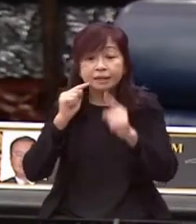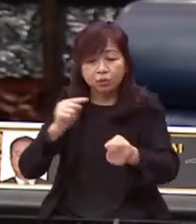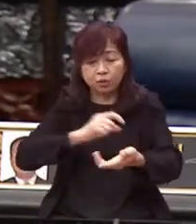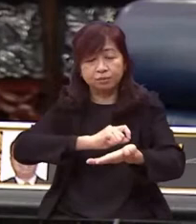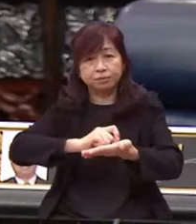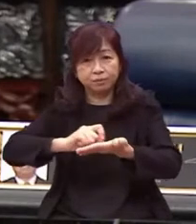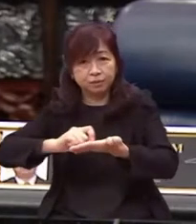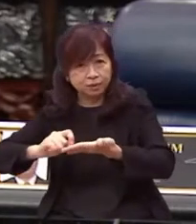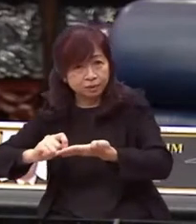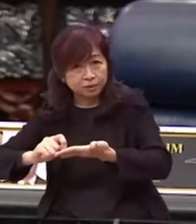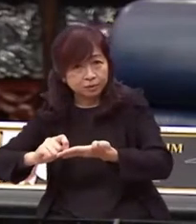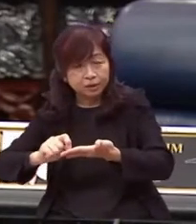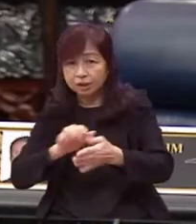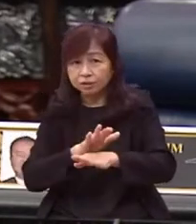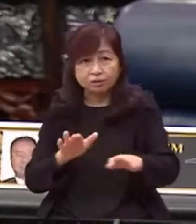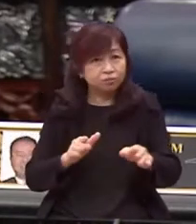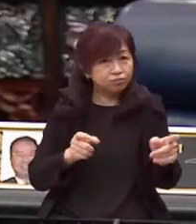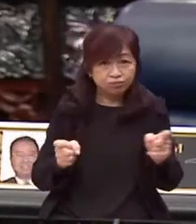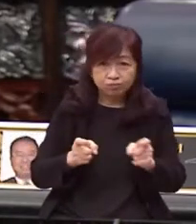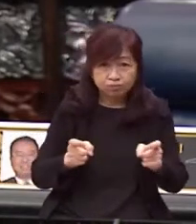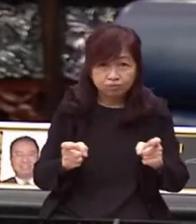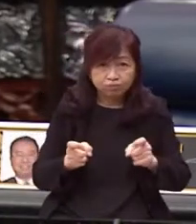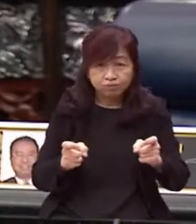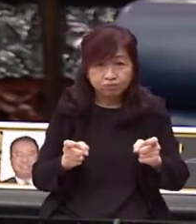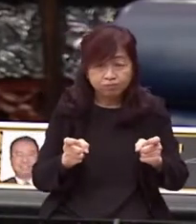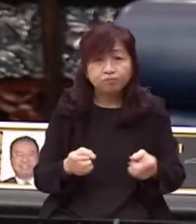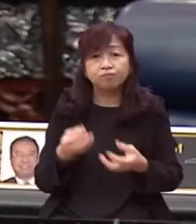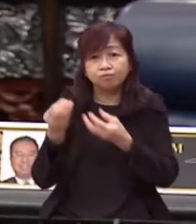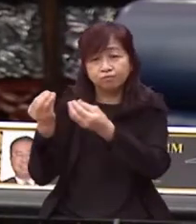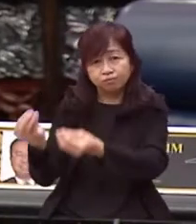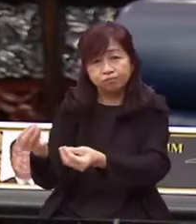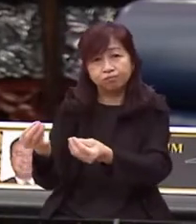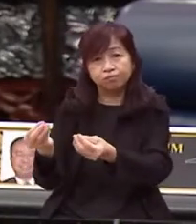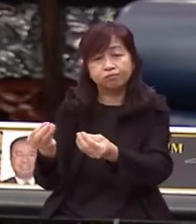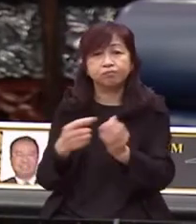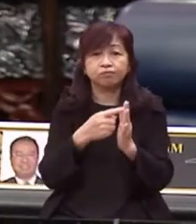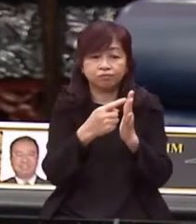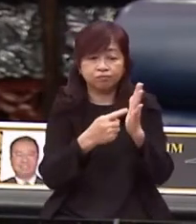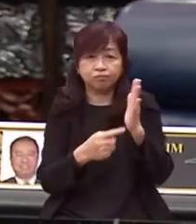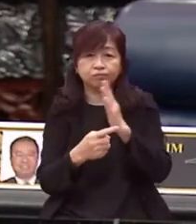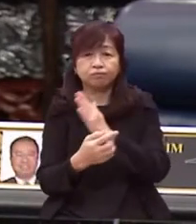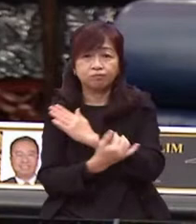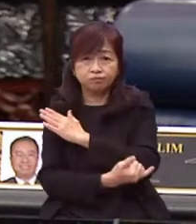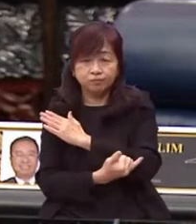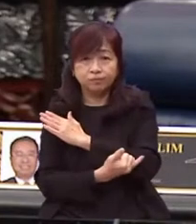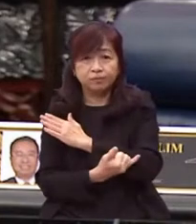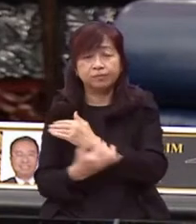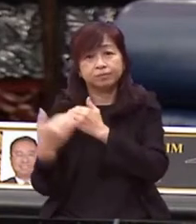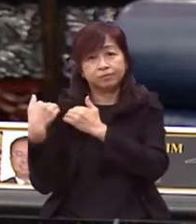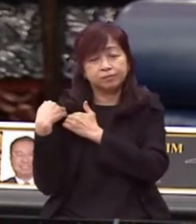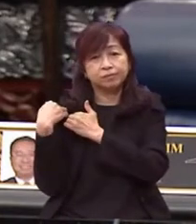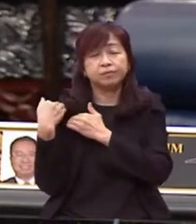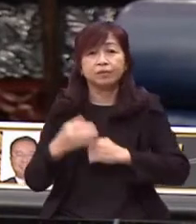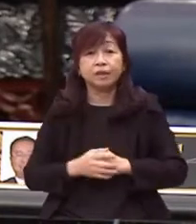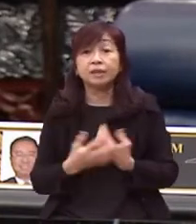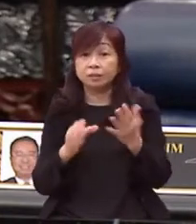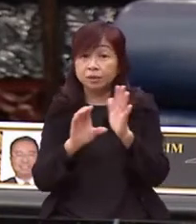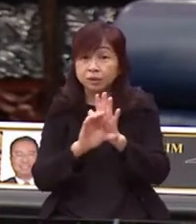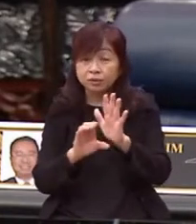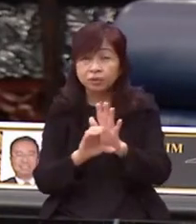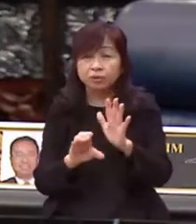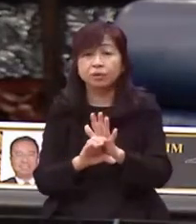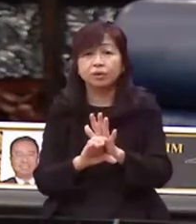kita serahkan kepada pihak Zoo saya bagi contoh kita ada Panda yang